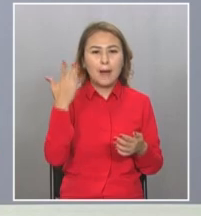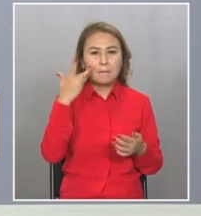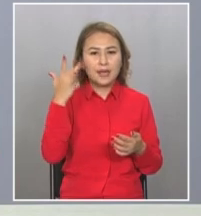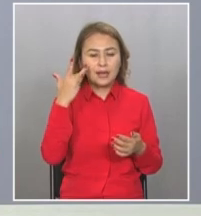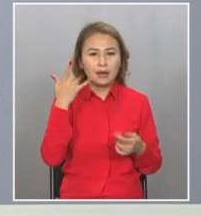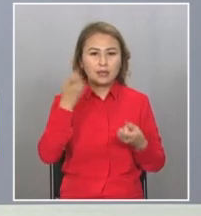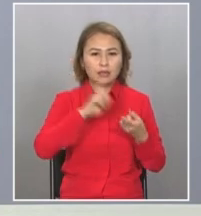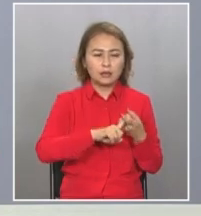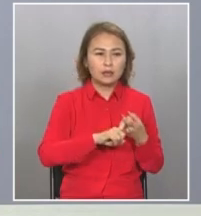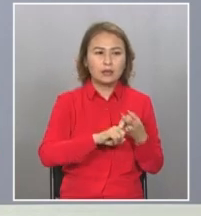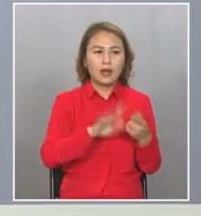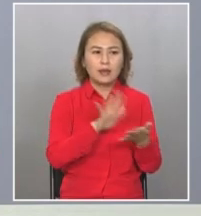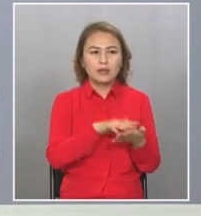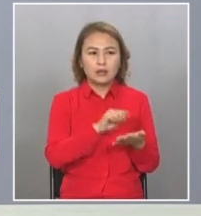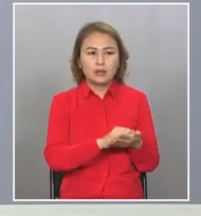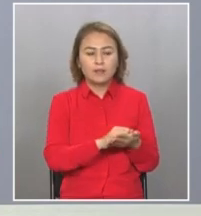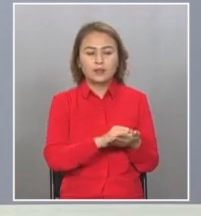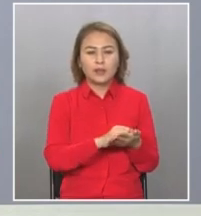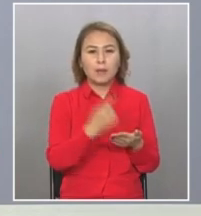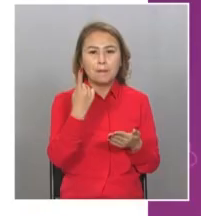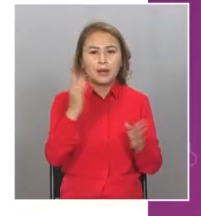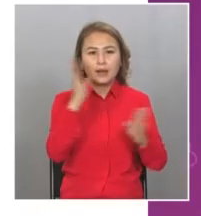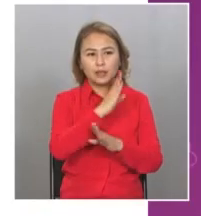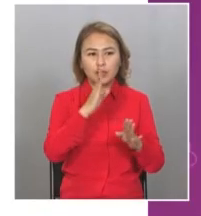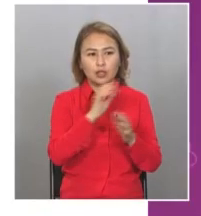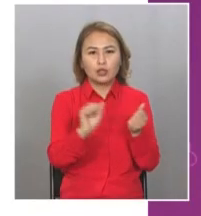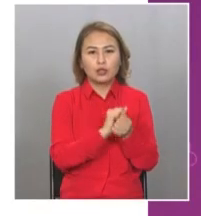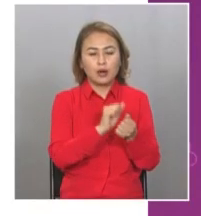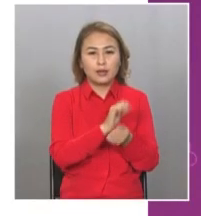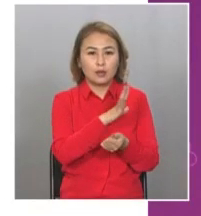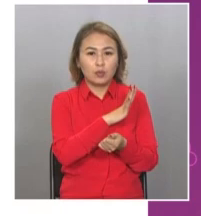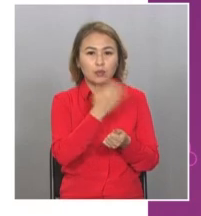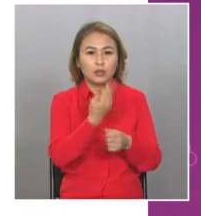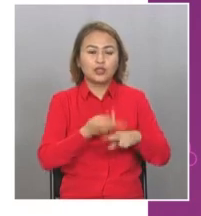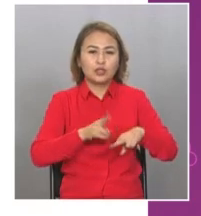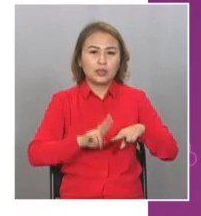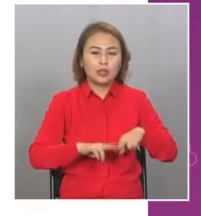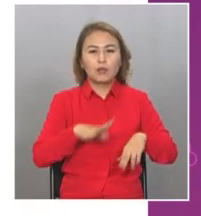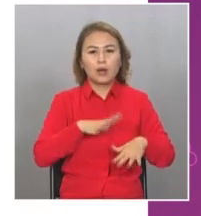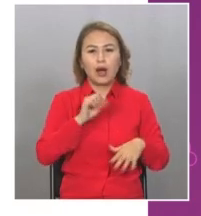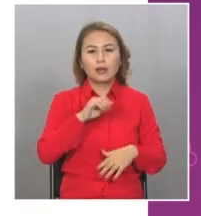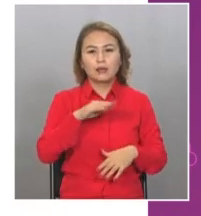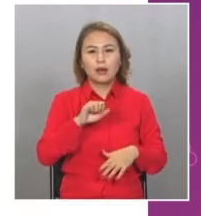территориясына әсерінен климатты біршама құрғатып тұр. Бұл жерде үлкен